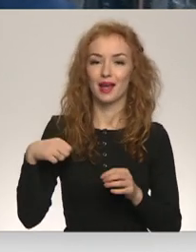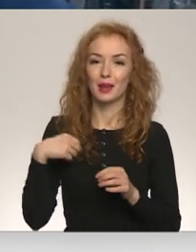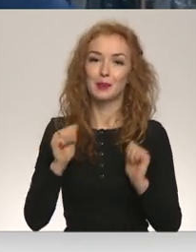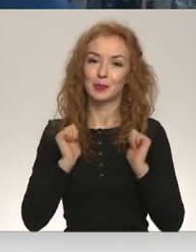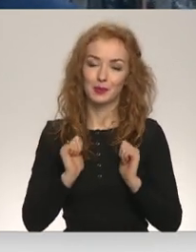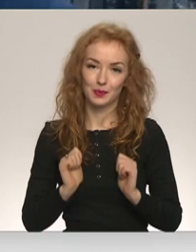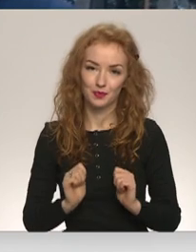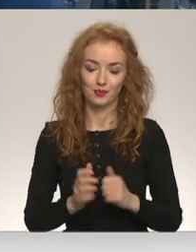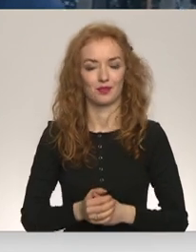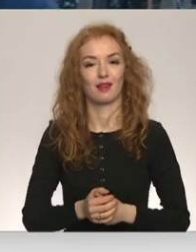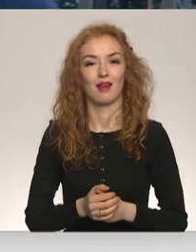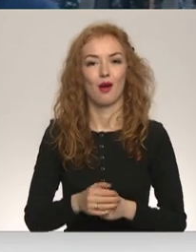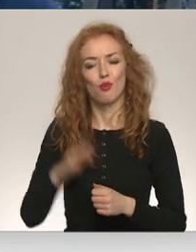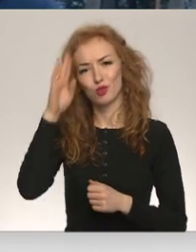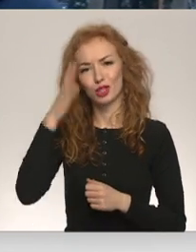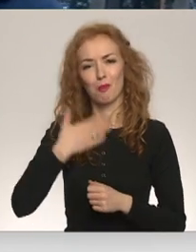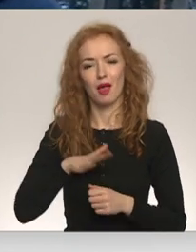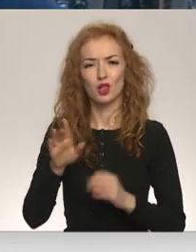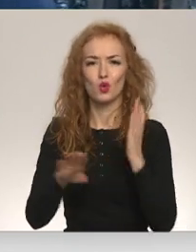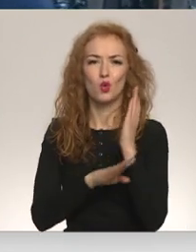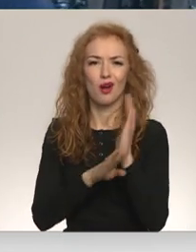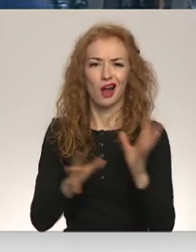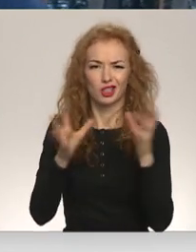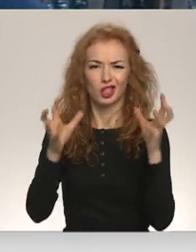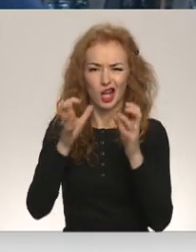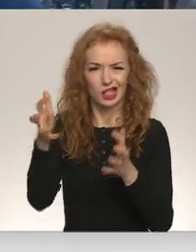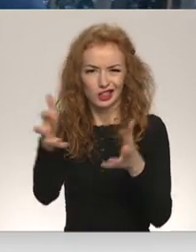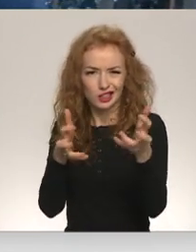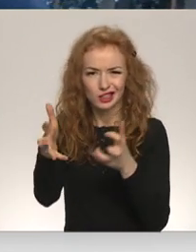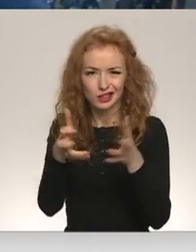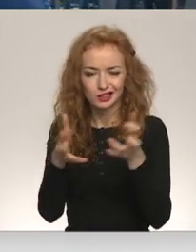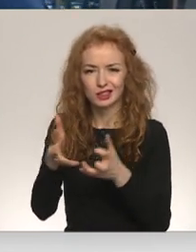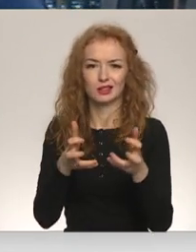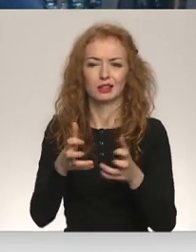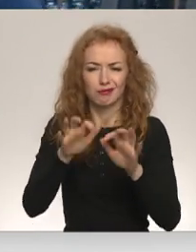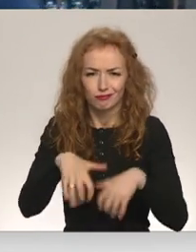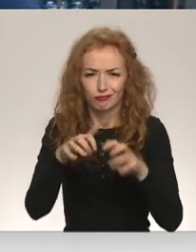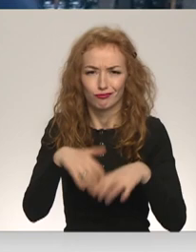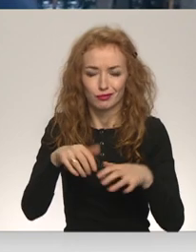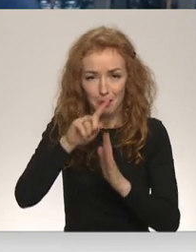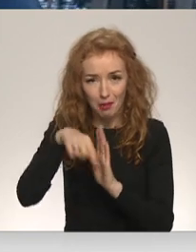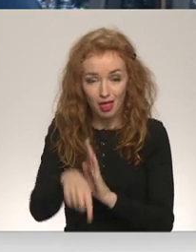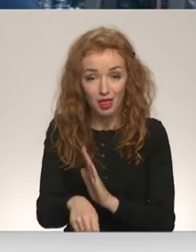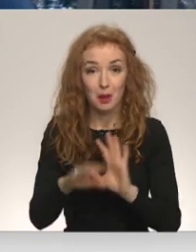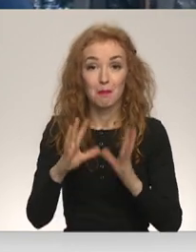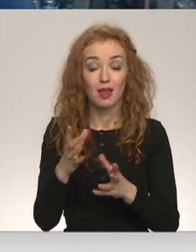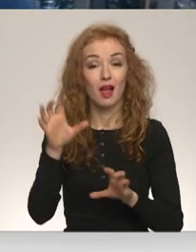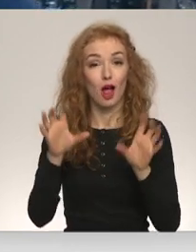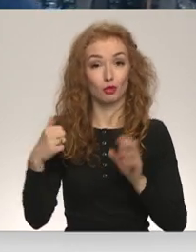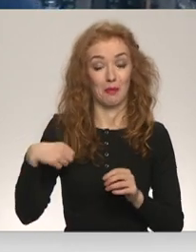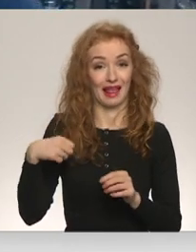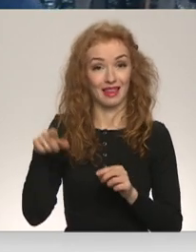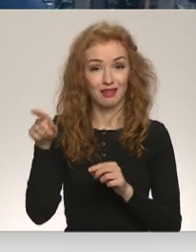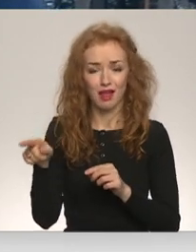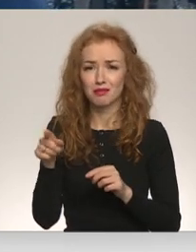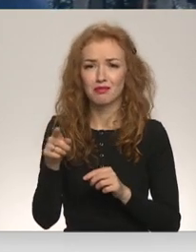puišiem patīk, nu, tur ar kokiem spēlēties un nagus asināt un bedres rakt, tad Ilzīte man šķiet savā mūžā nav pilnīgi